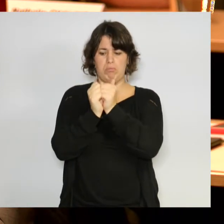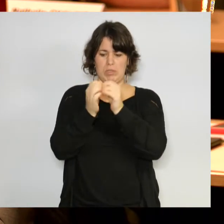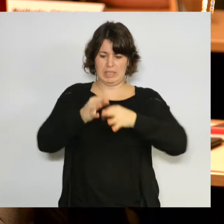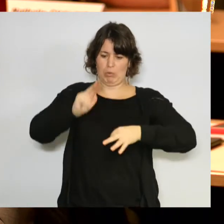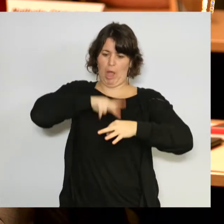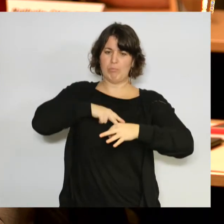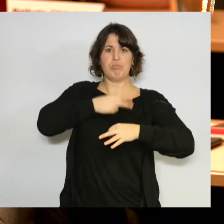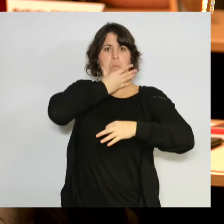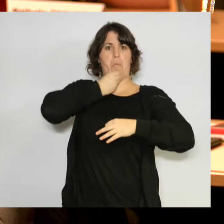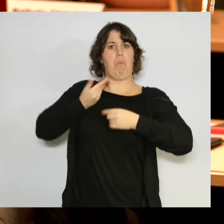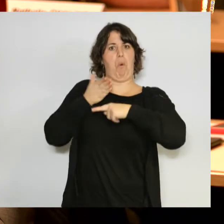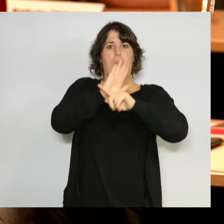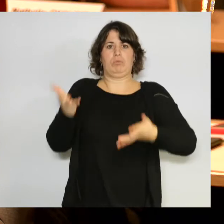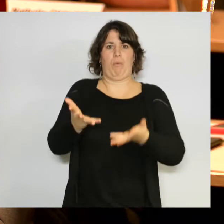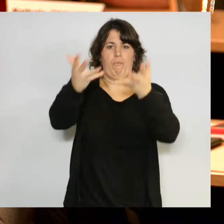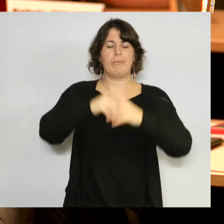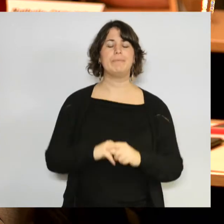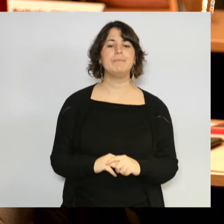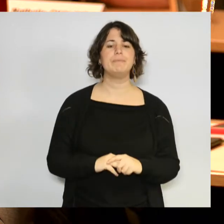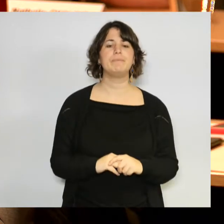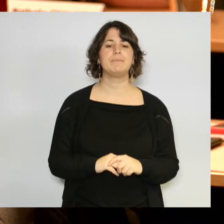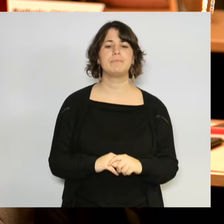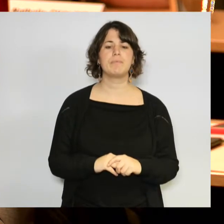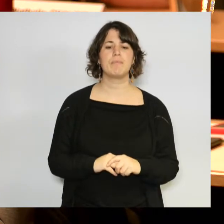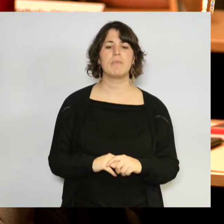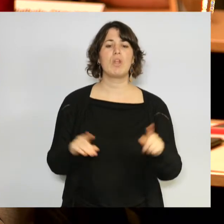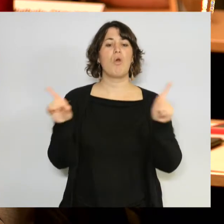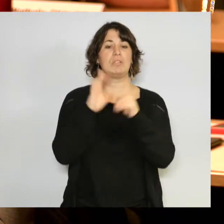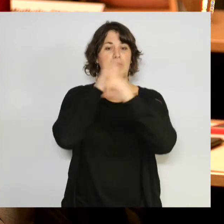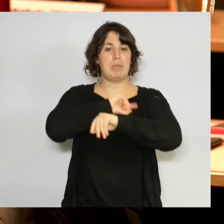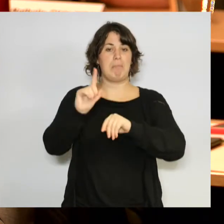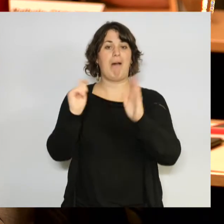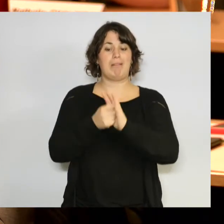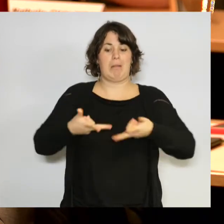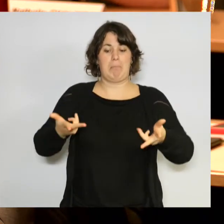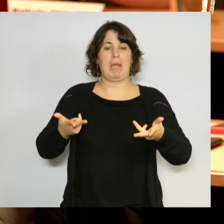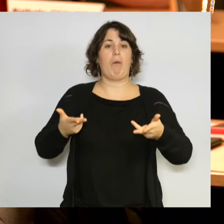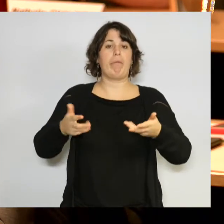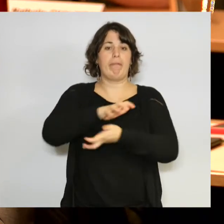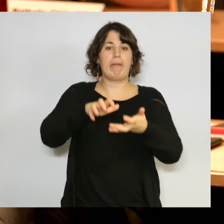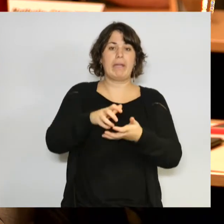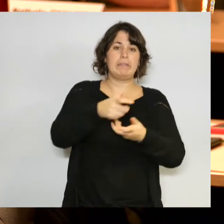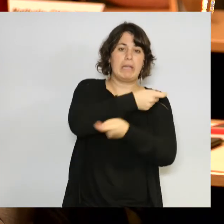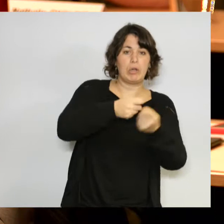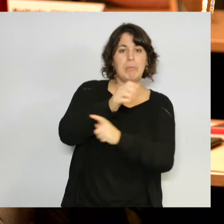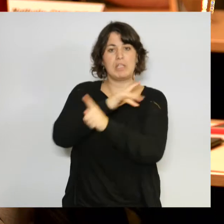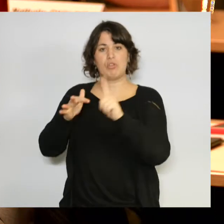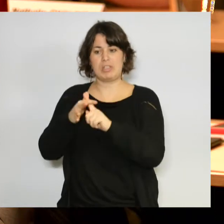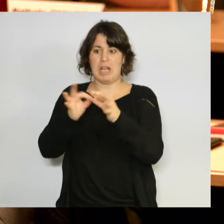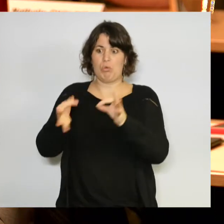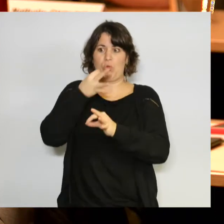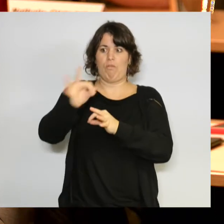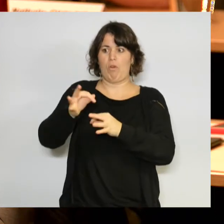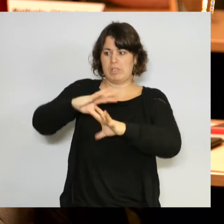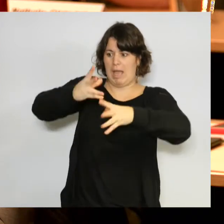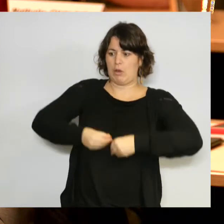beau à offrir au reste du monde. Et puis, nous n'oublions pas, en cette période de crise économique et sociale, l'accueil du Tour de France est une excellente nouvelle pour